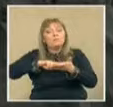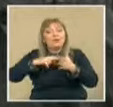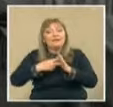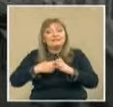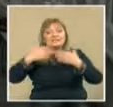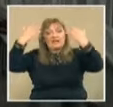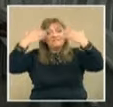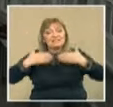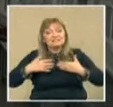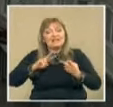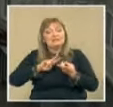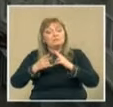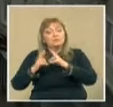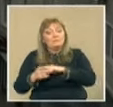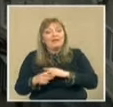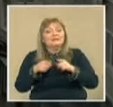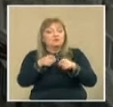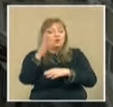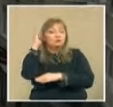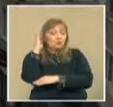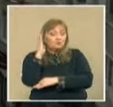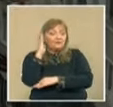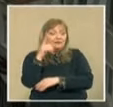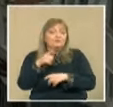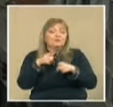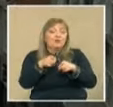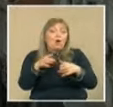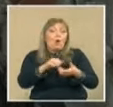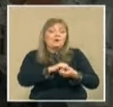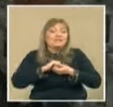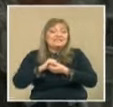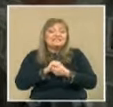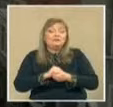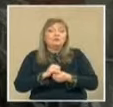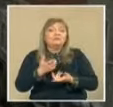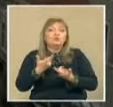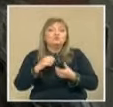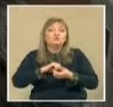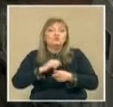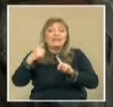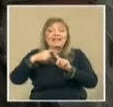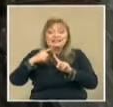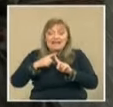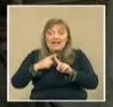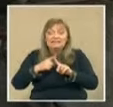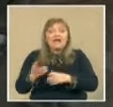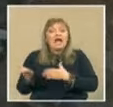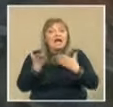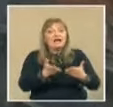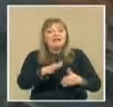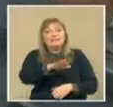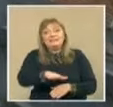хотел. Точно в това красиво културно пространство организаторите от Сдружение Таляна и архитектът-фотограф Мартин Христов канят